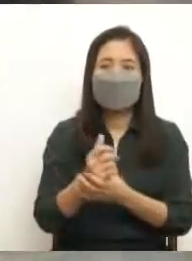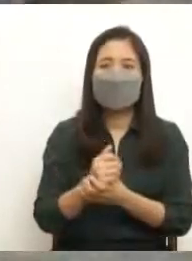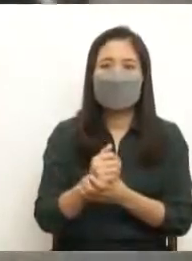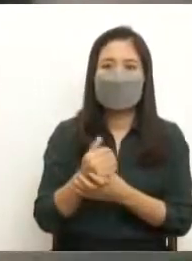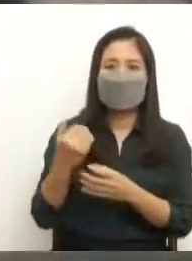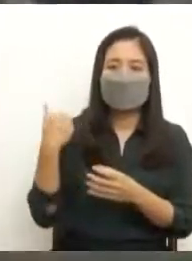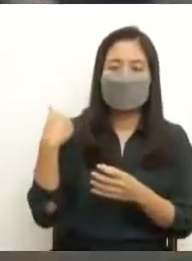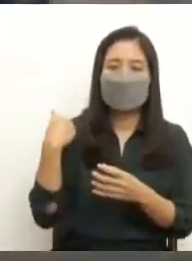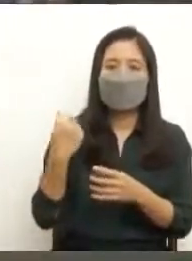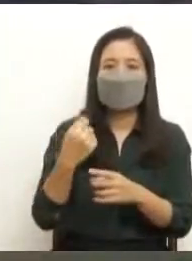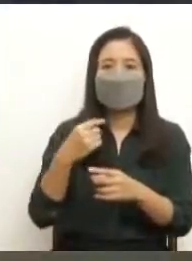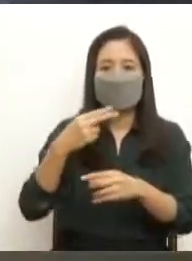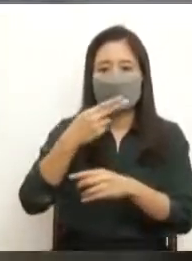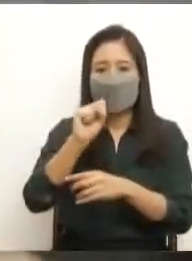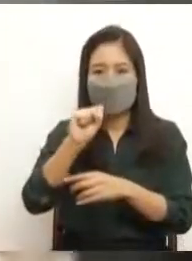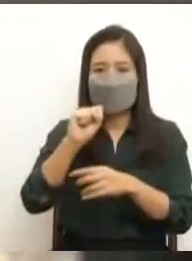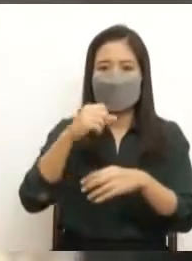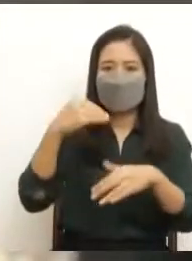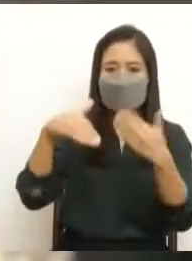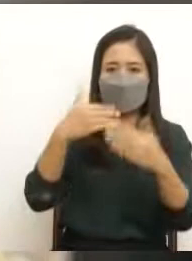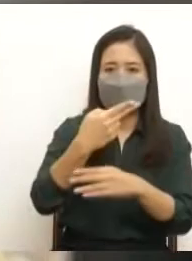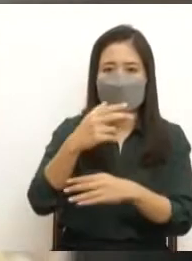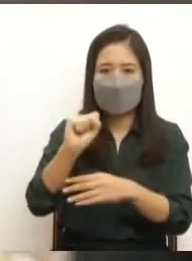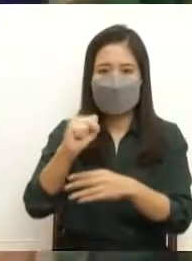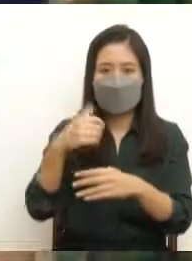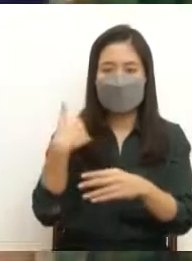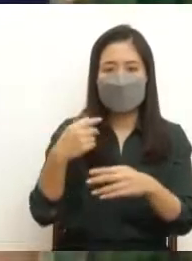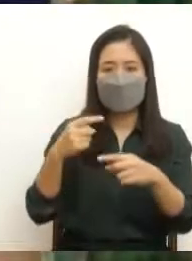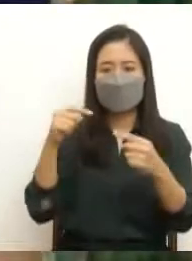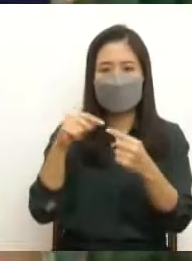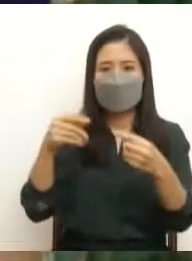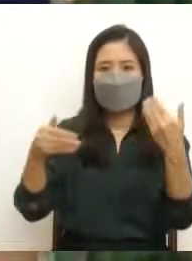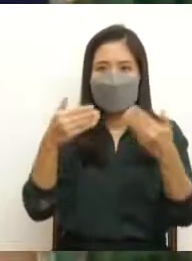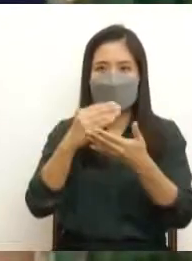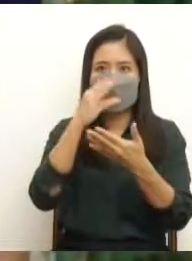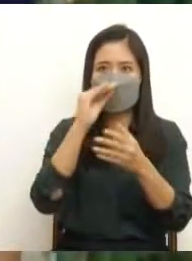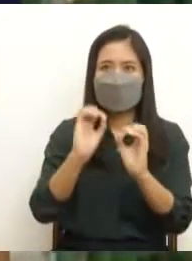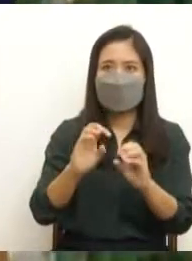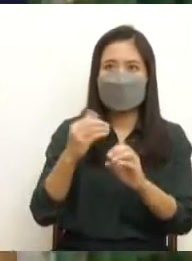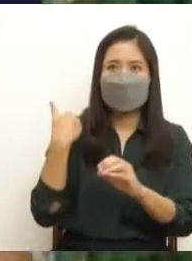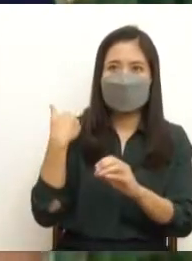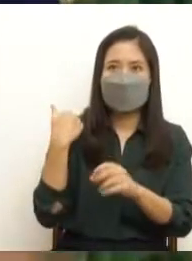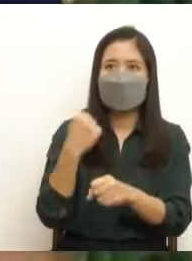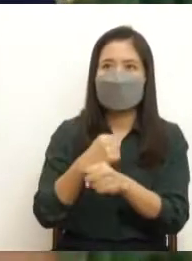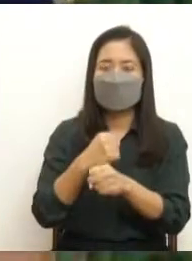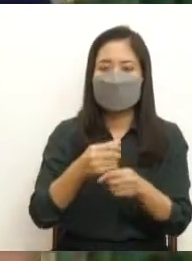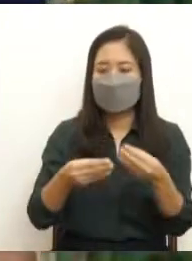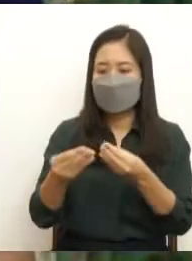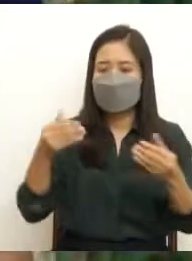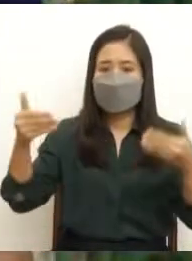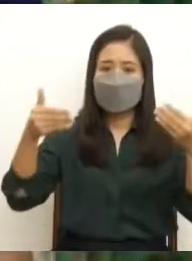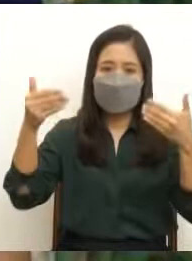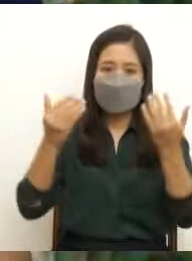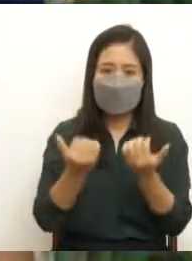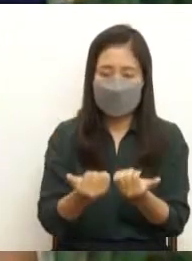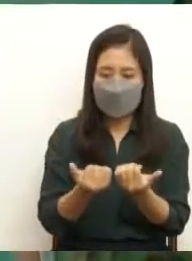ายนะครับซึ่งจริงๆแล้วทางโรงเรียนก็จะมีเยอะกว่านั้นครับเนื่องจากเกิดวิกฤตโควิดนะครับทำให้กิจกรรมบางกิจกรรมของเราต้องย